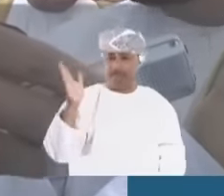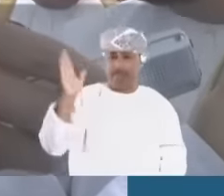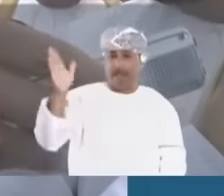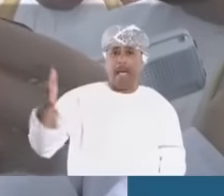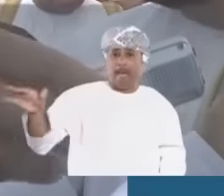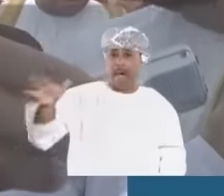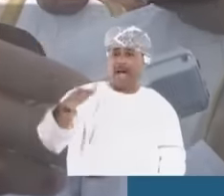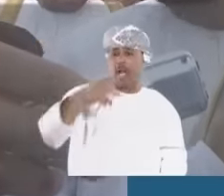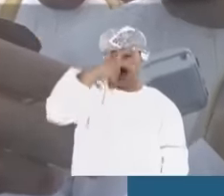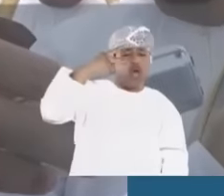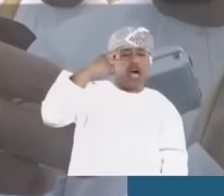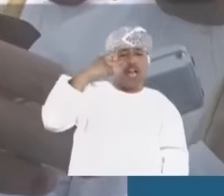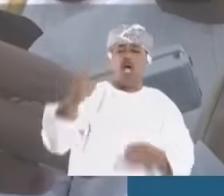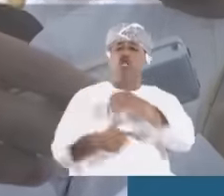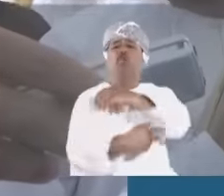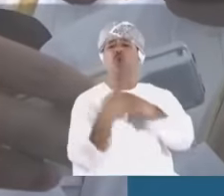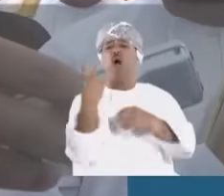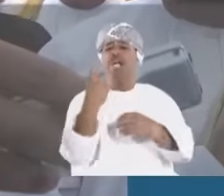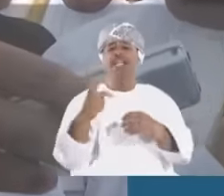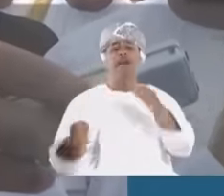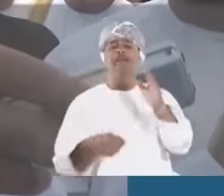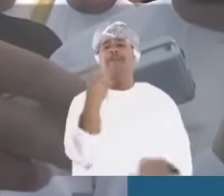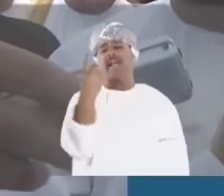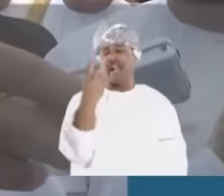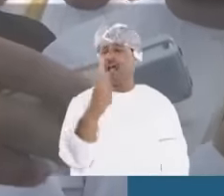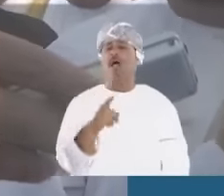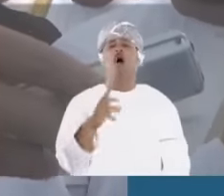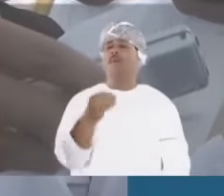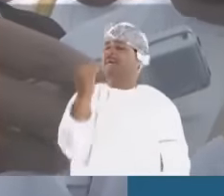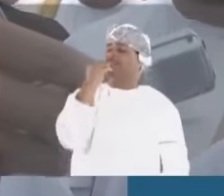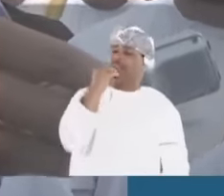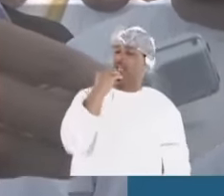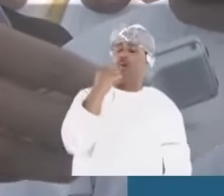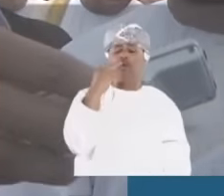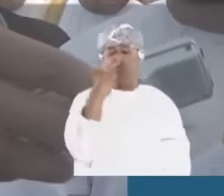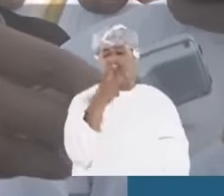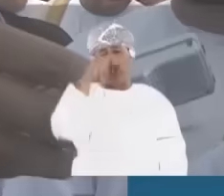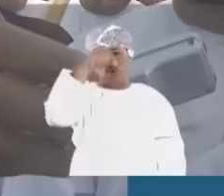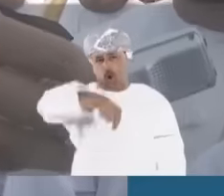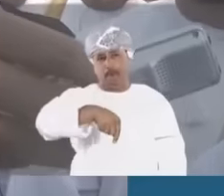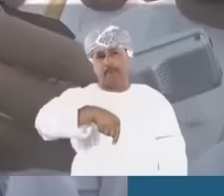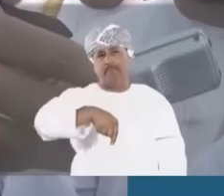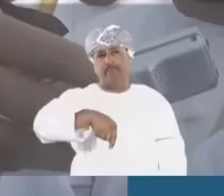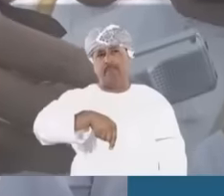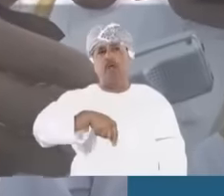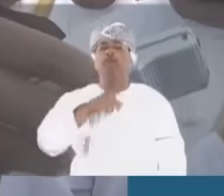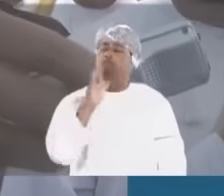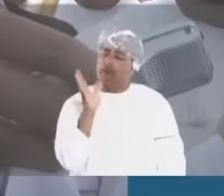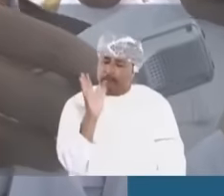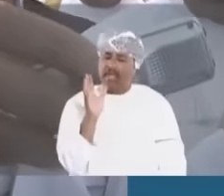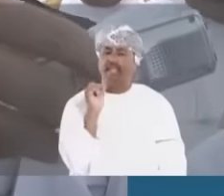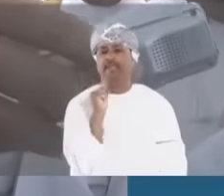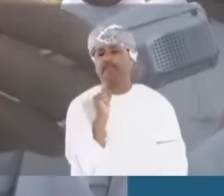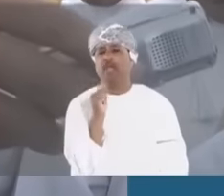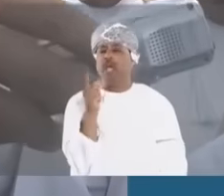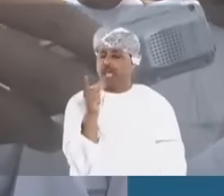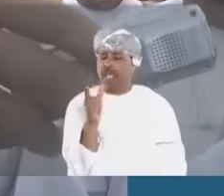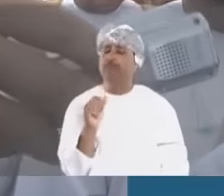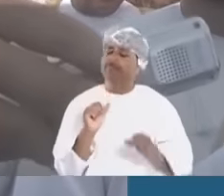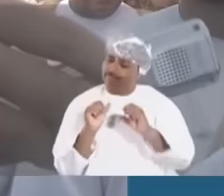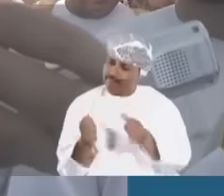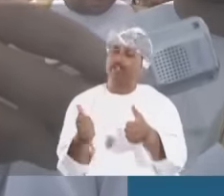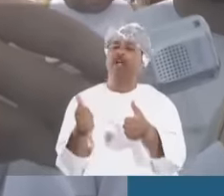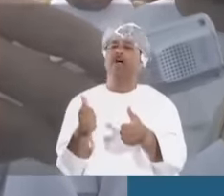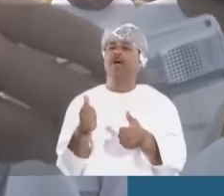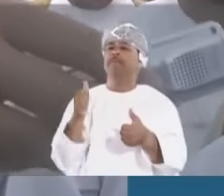من صحار كل أسبوعين مرة. المنتجات الغذائية اللي أيضا شهدناها اليوم ربما تكون مؤهلة أن تأتي